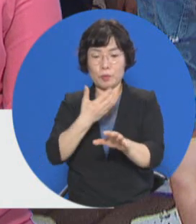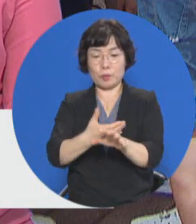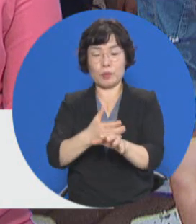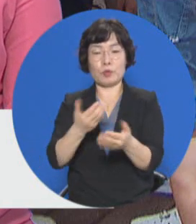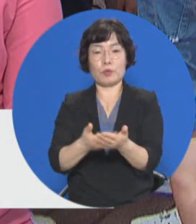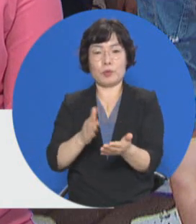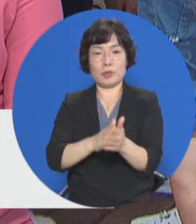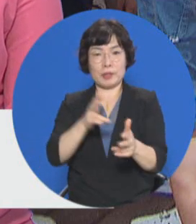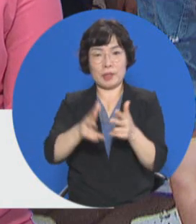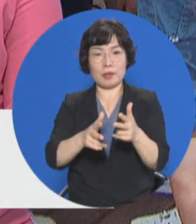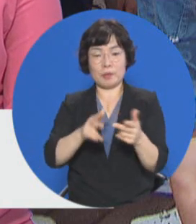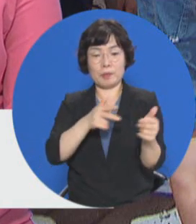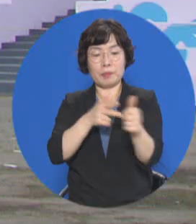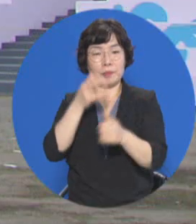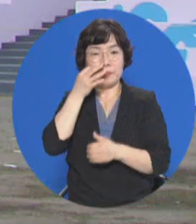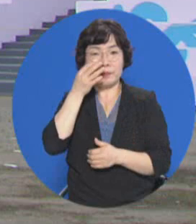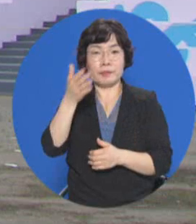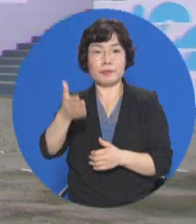기자가 취재했습니다.